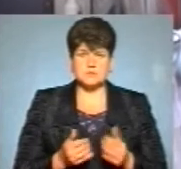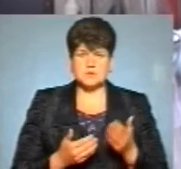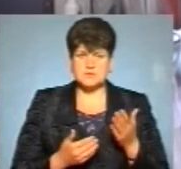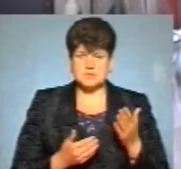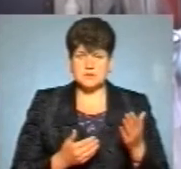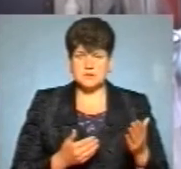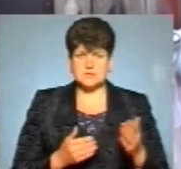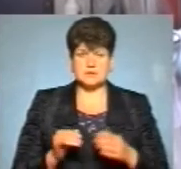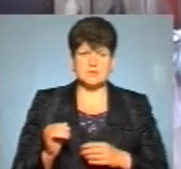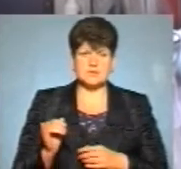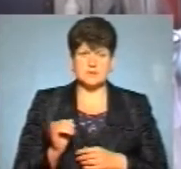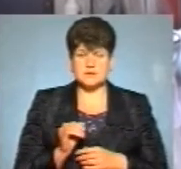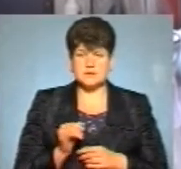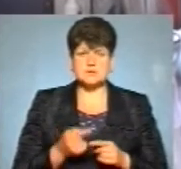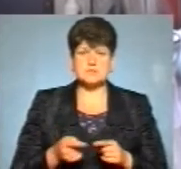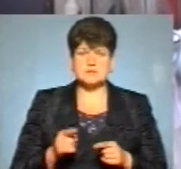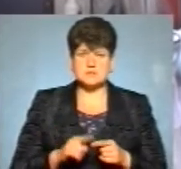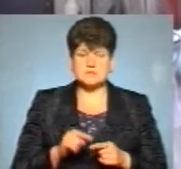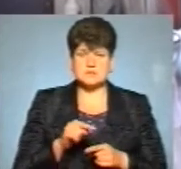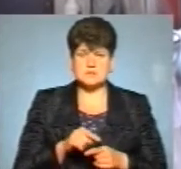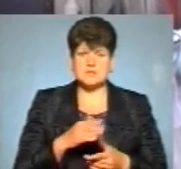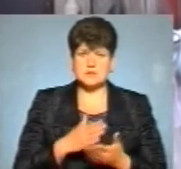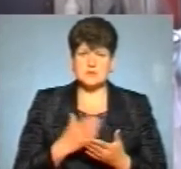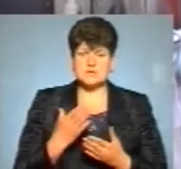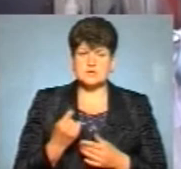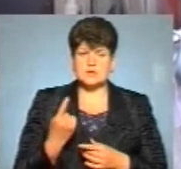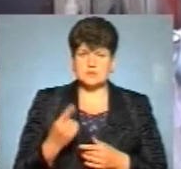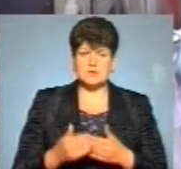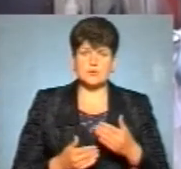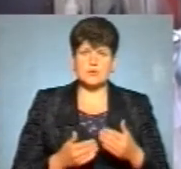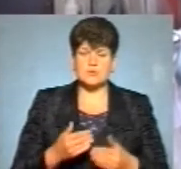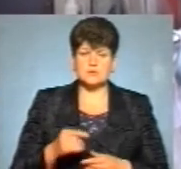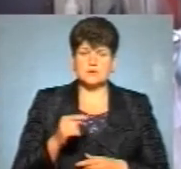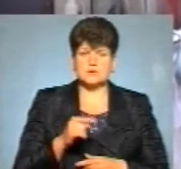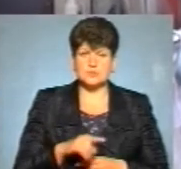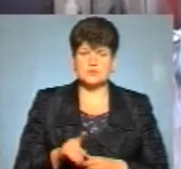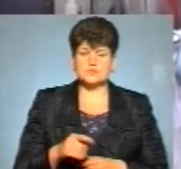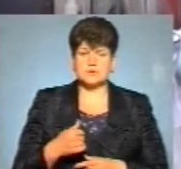І це є ще одним кроком до того, що я вважаю